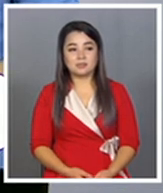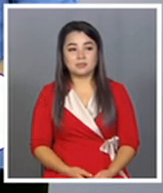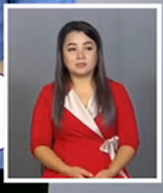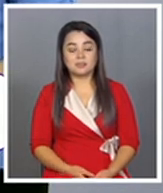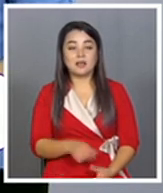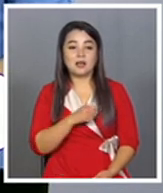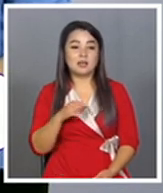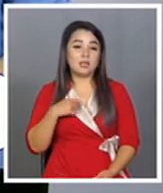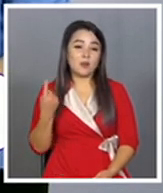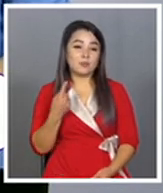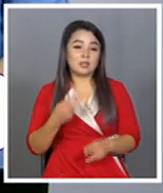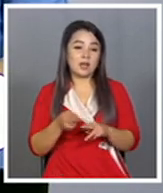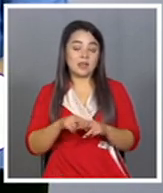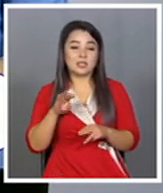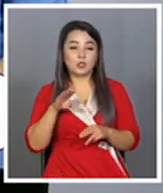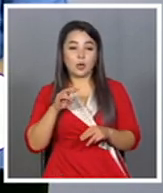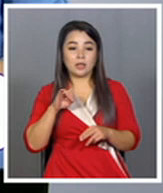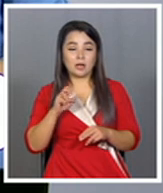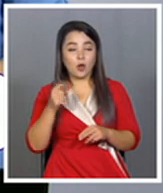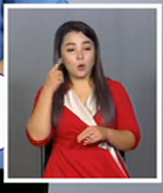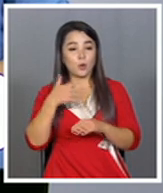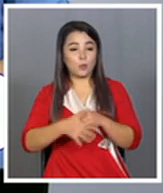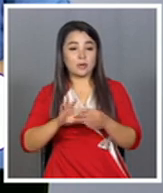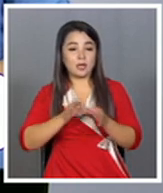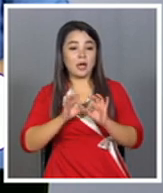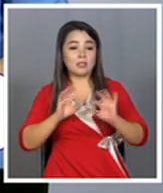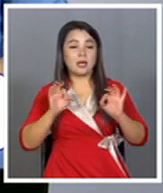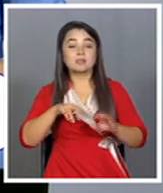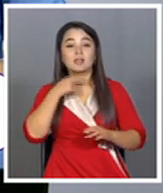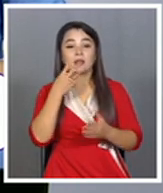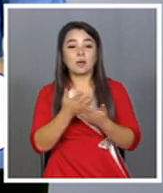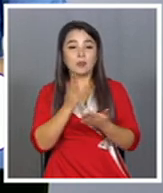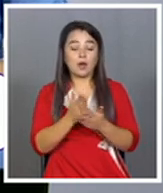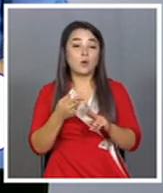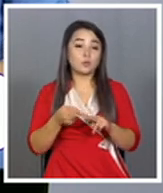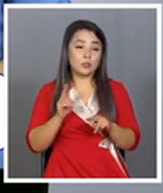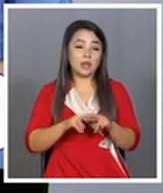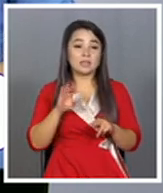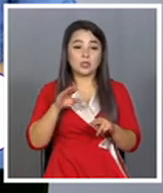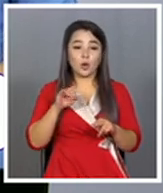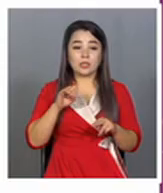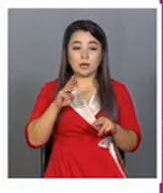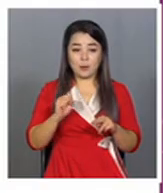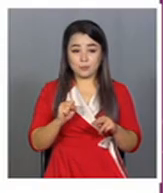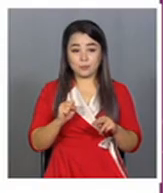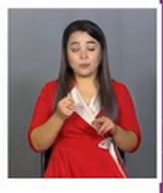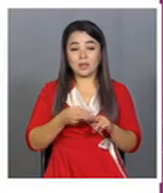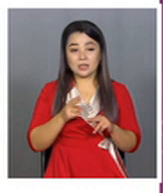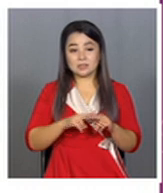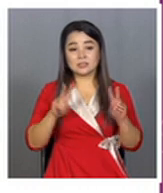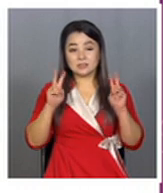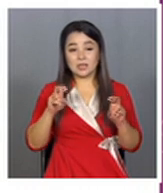Ең алдымен тектоника ұғымына анықтама берейік. Сонымен тектоника,